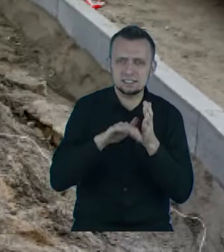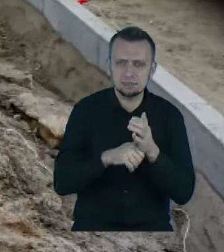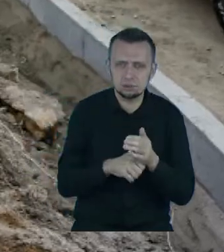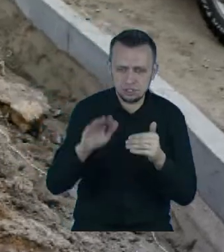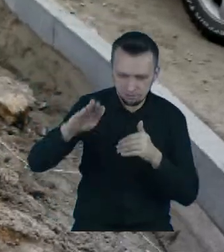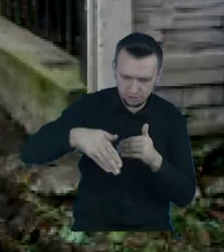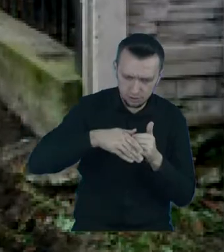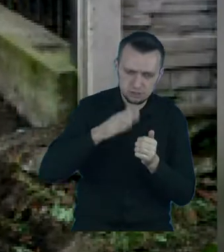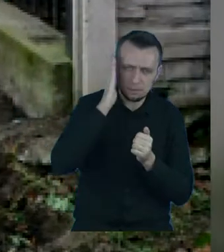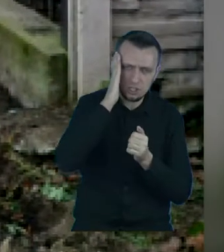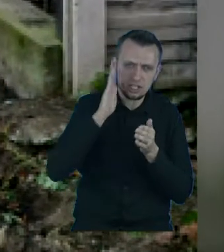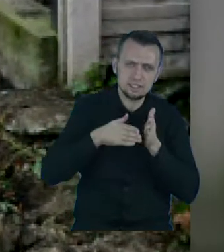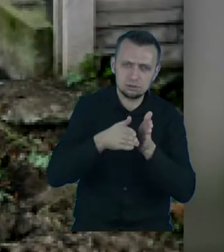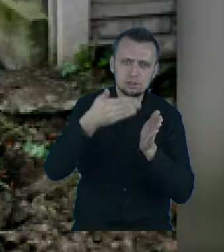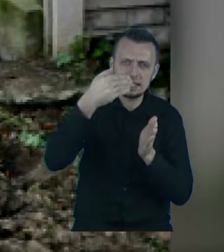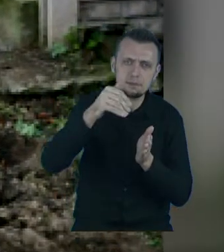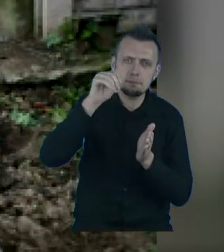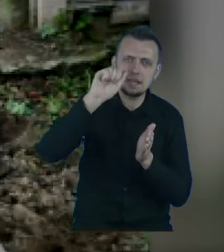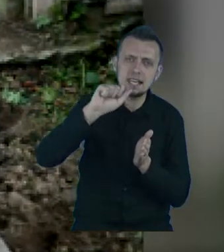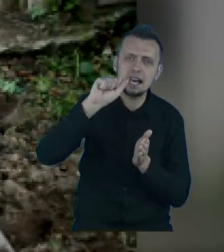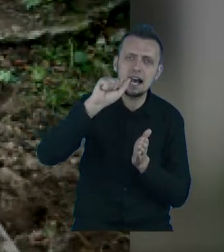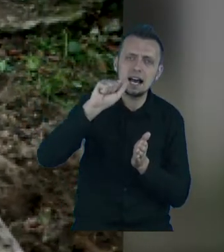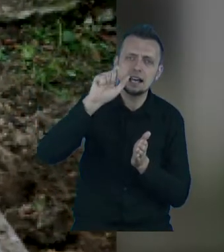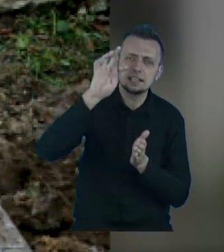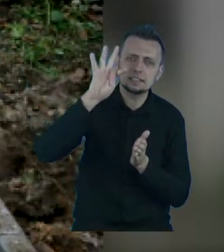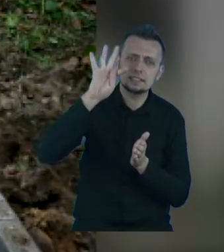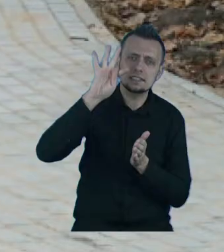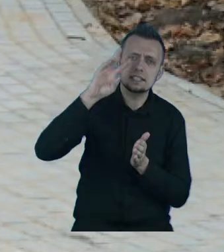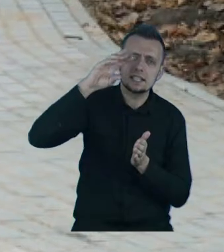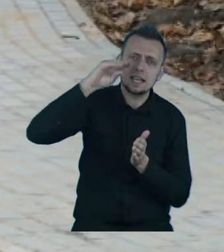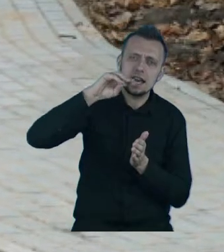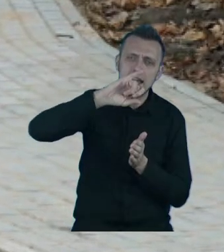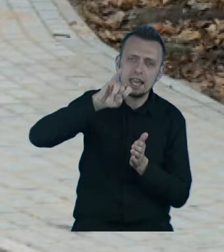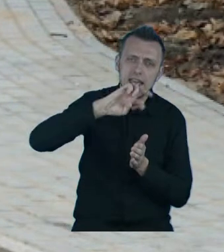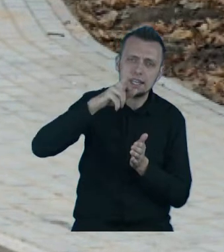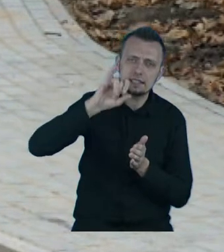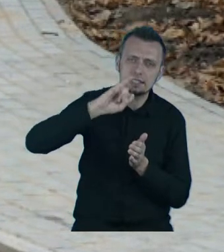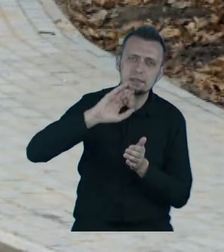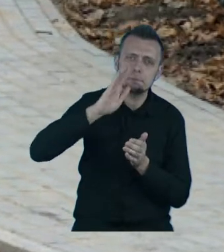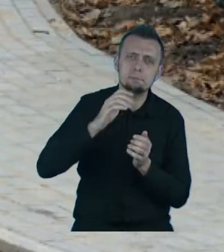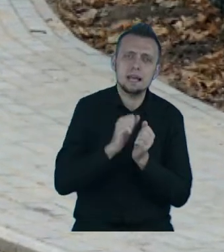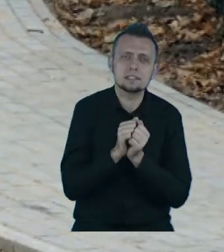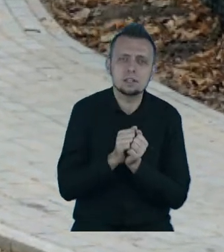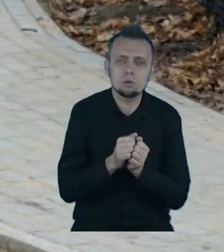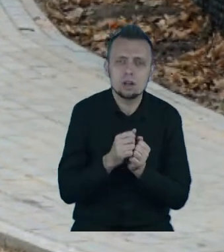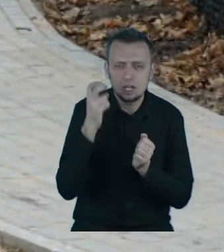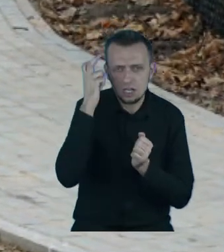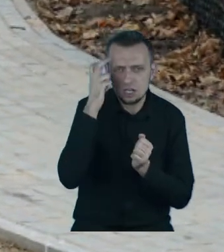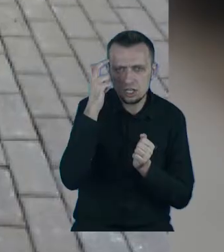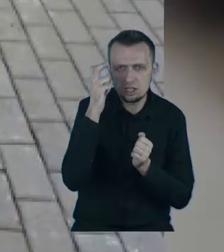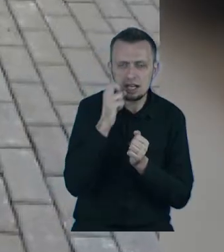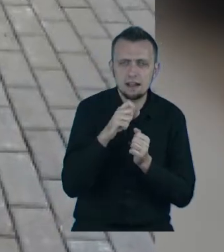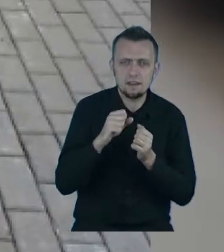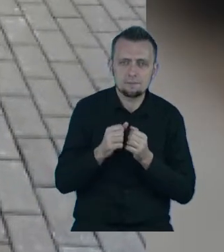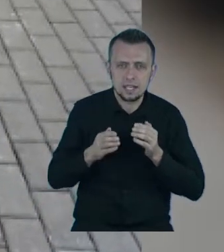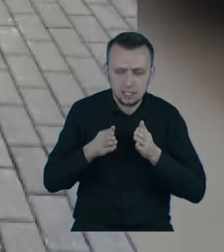korzystać z nowych chodników oraz miejsc postojowych. Wykonany zostanie również fragment ścieżki rowerowej oraz wjazdy do posesji. Prace mają zakończyć